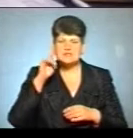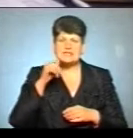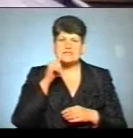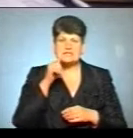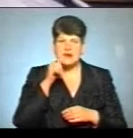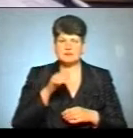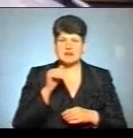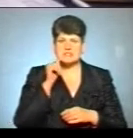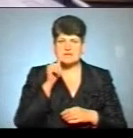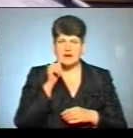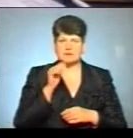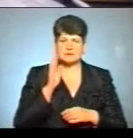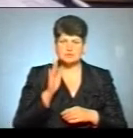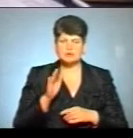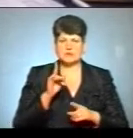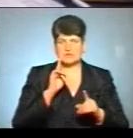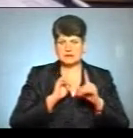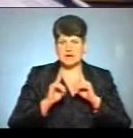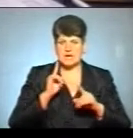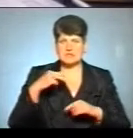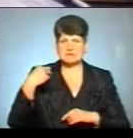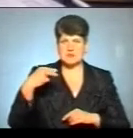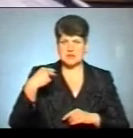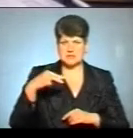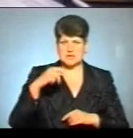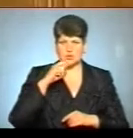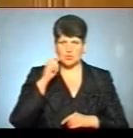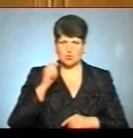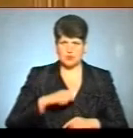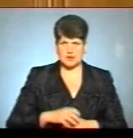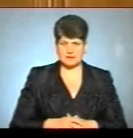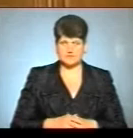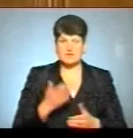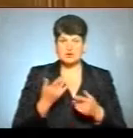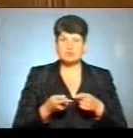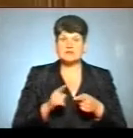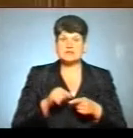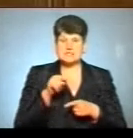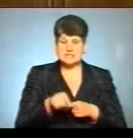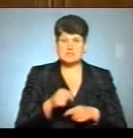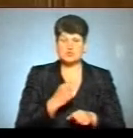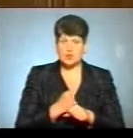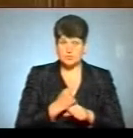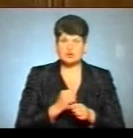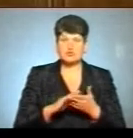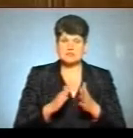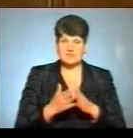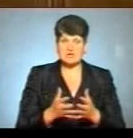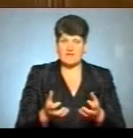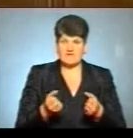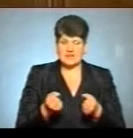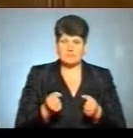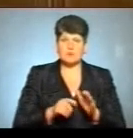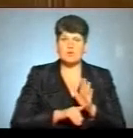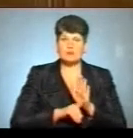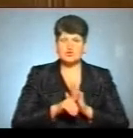завтра. Завтра на відповідній нараді з президентом України. Якщо ви це зробите, то ситуацію втримаємо та